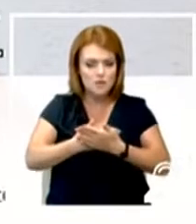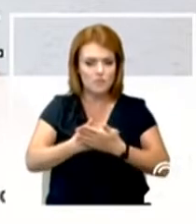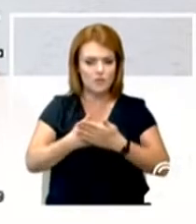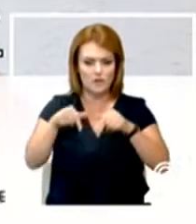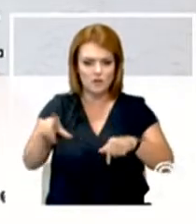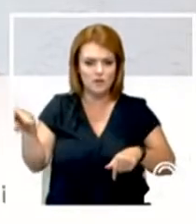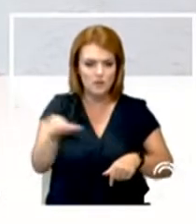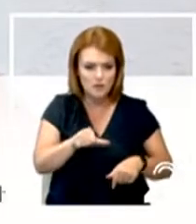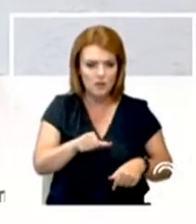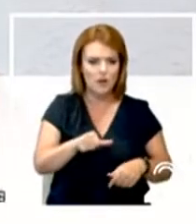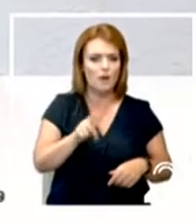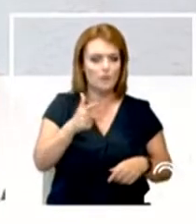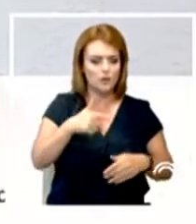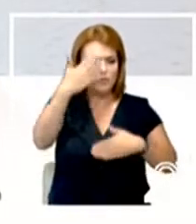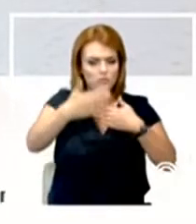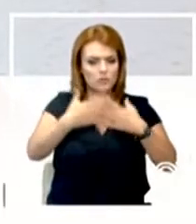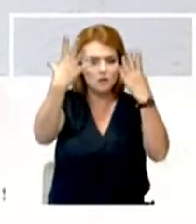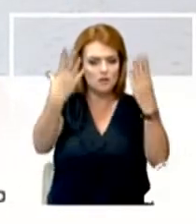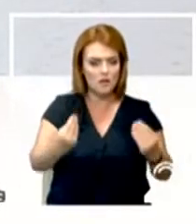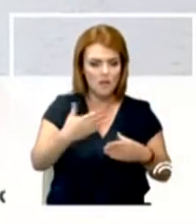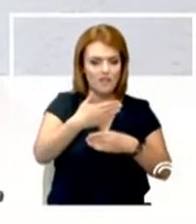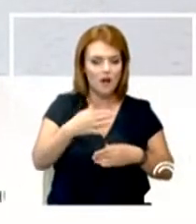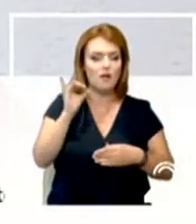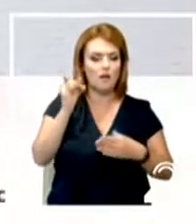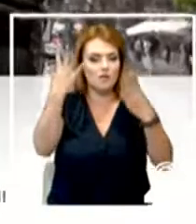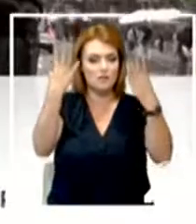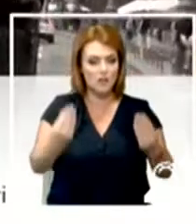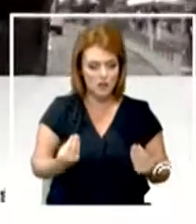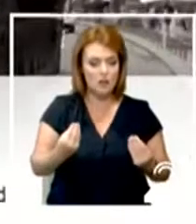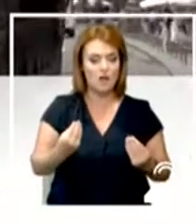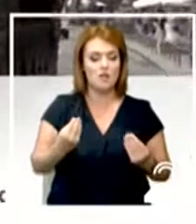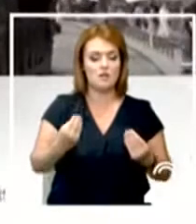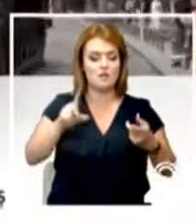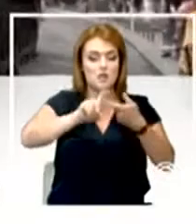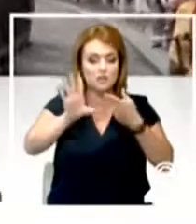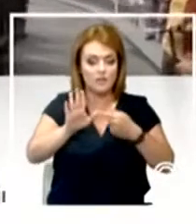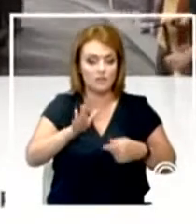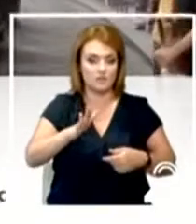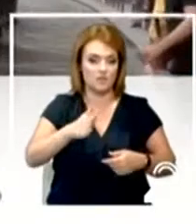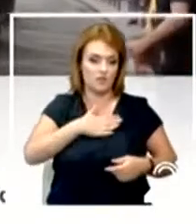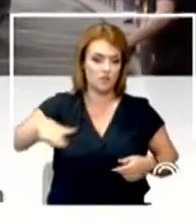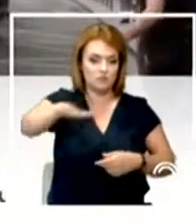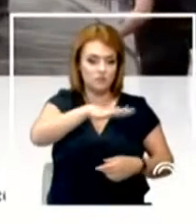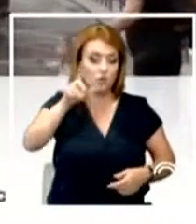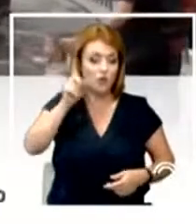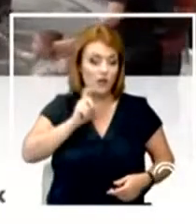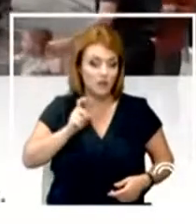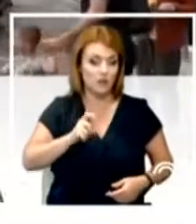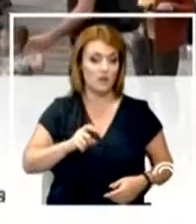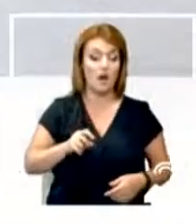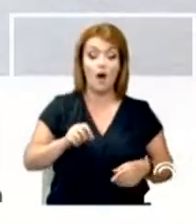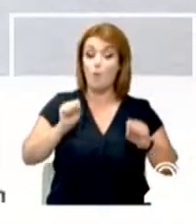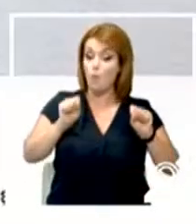нашої держави. Попереду день нашого прапора, день нашої незалежності. Ми маємо бути свідомі того, що цього тижня Росія